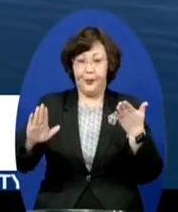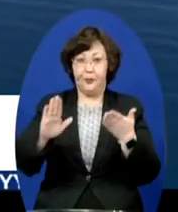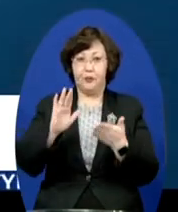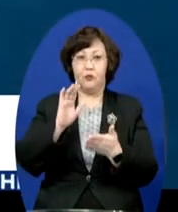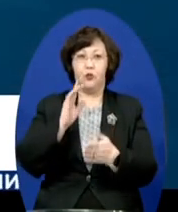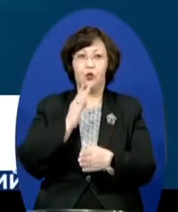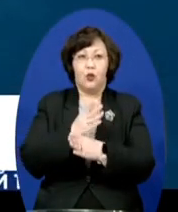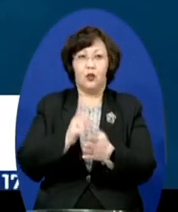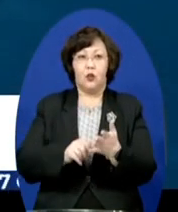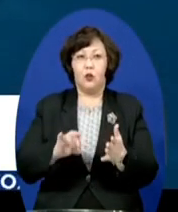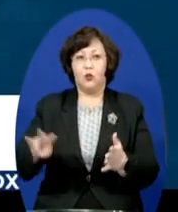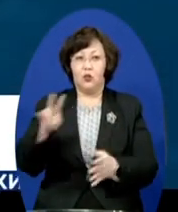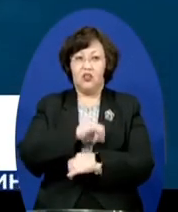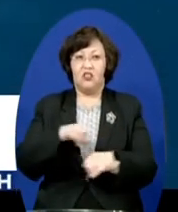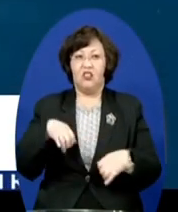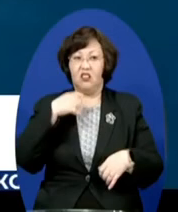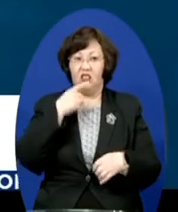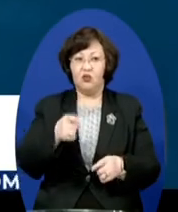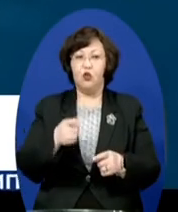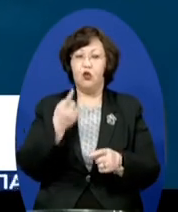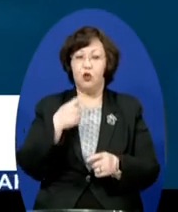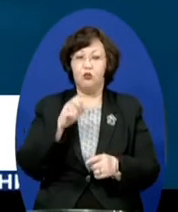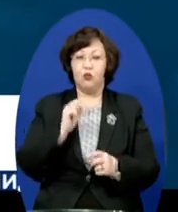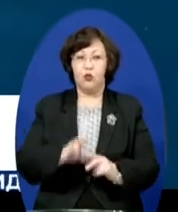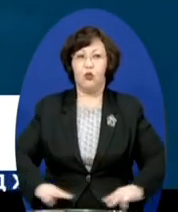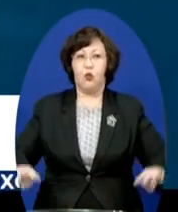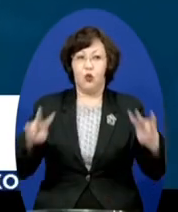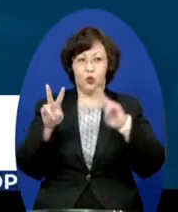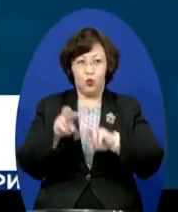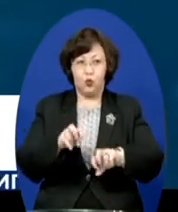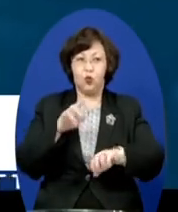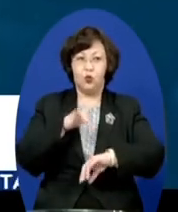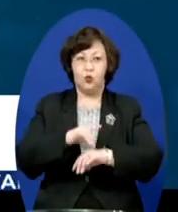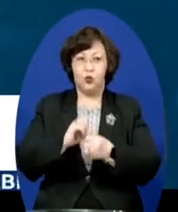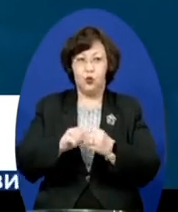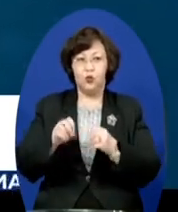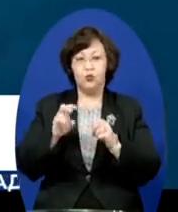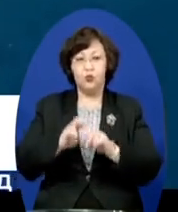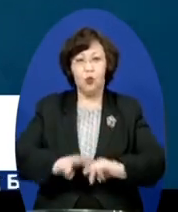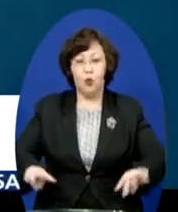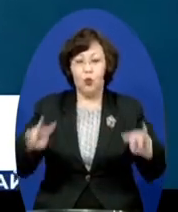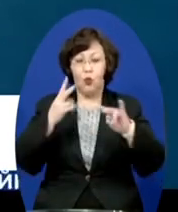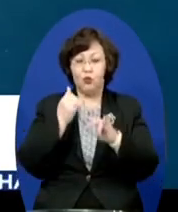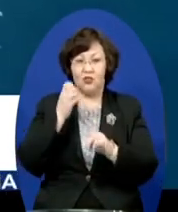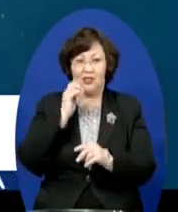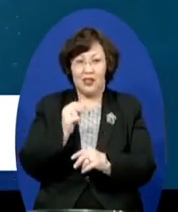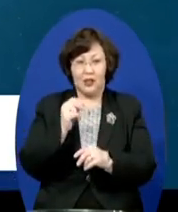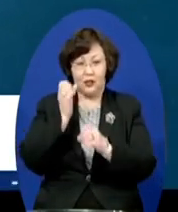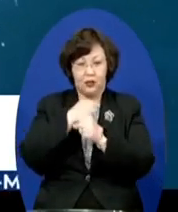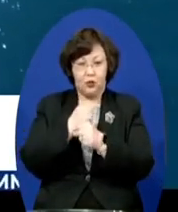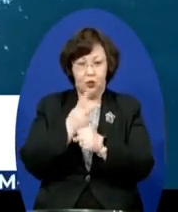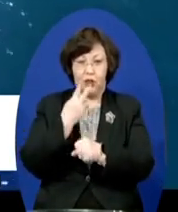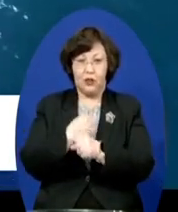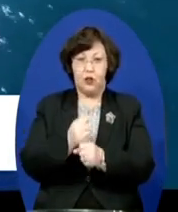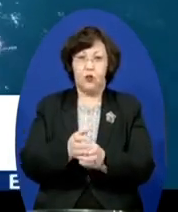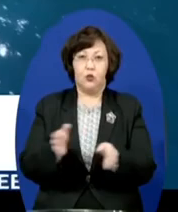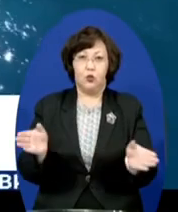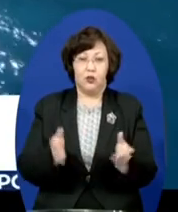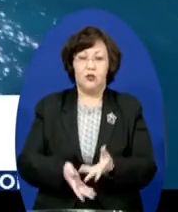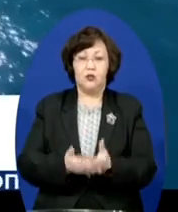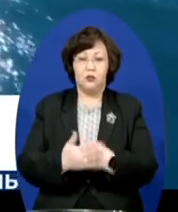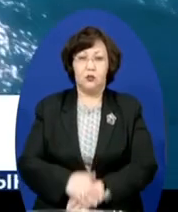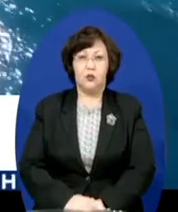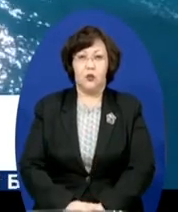иргэд ярьж байсан юм. Мөн хөвсгөл нуурыг судлах төв байгуулж, нуурын усны чанарын лабораторийг шинжилж, өргөжүүлэхийг дэмжиж байсан юм.